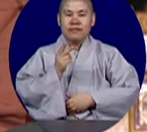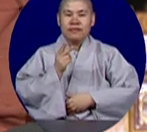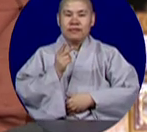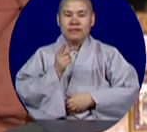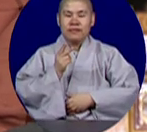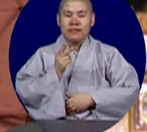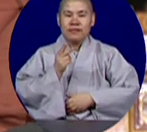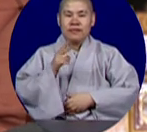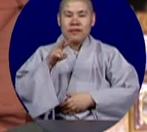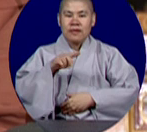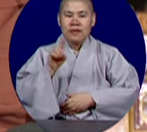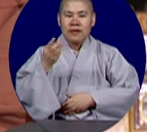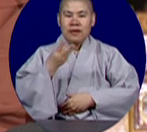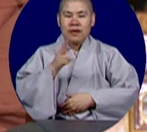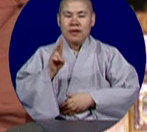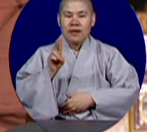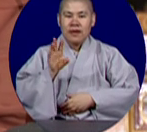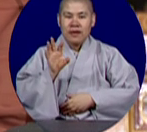사량,